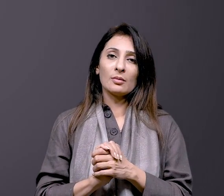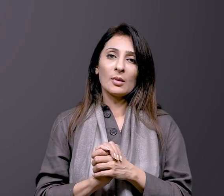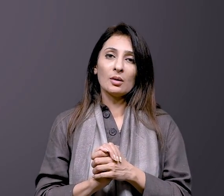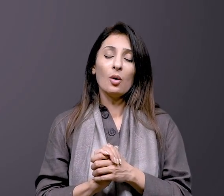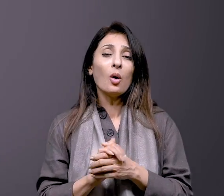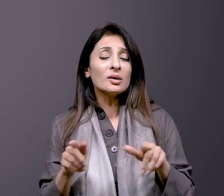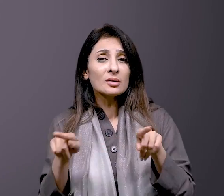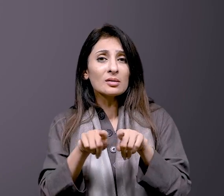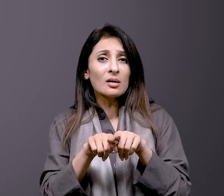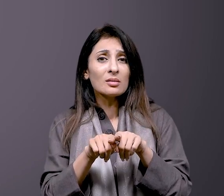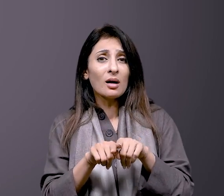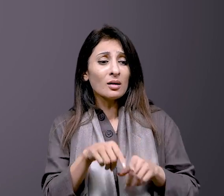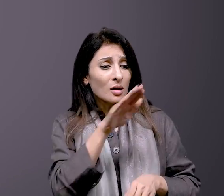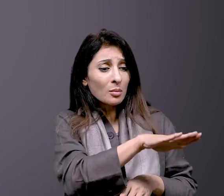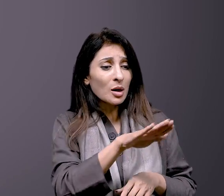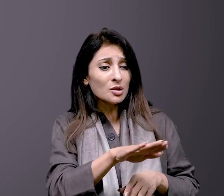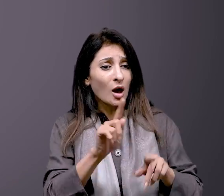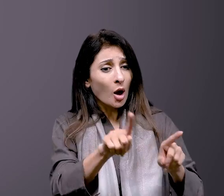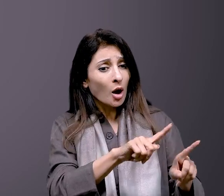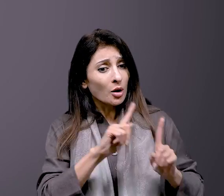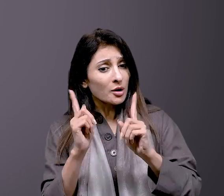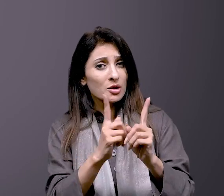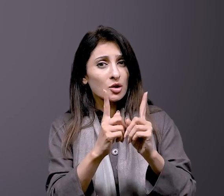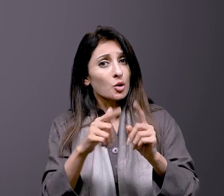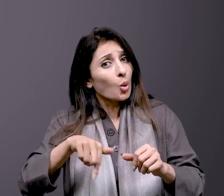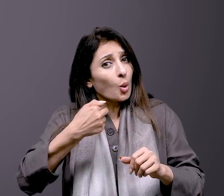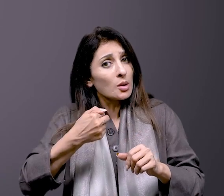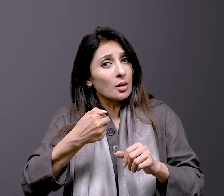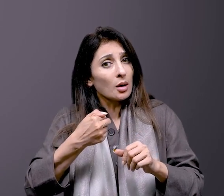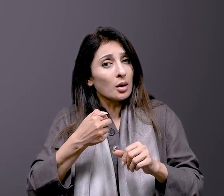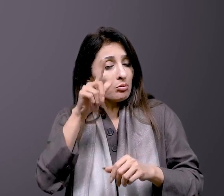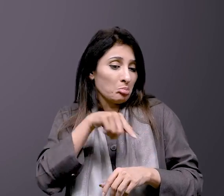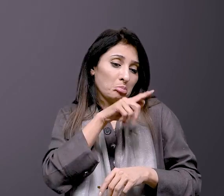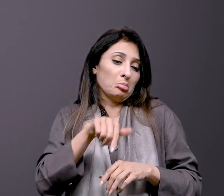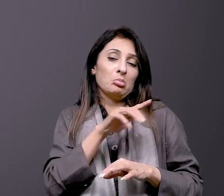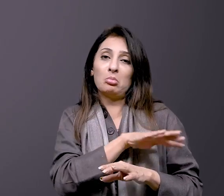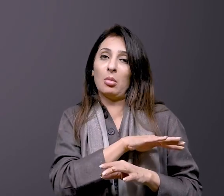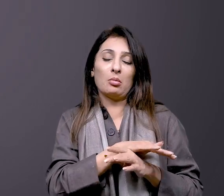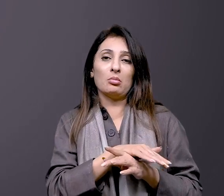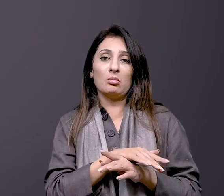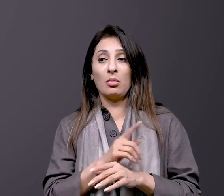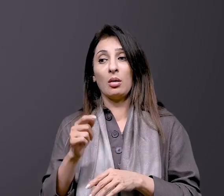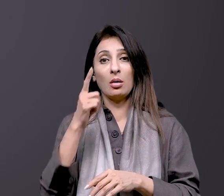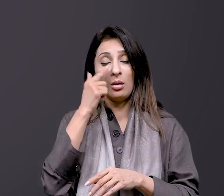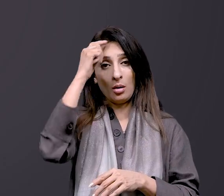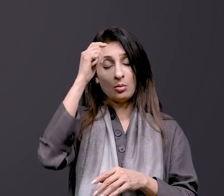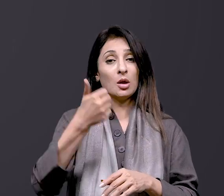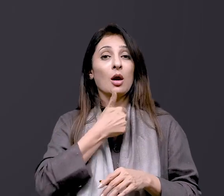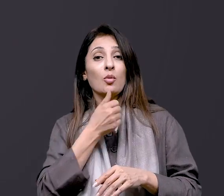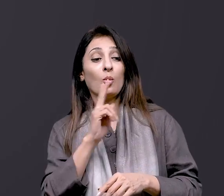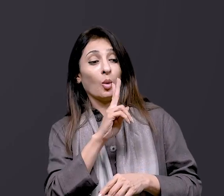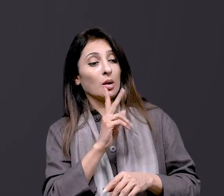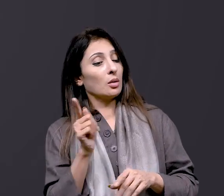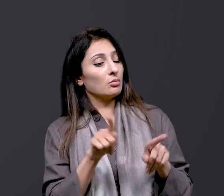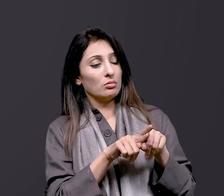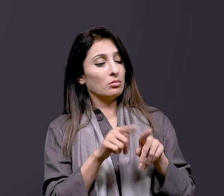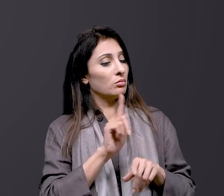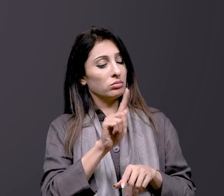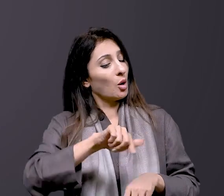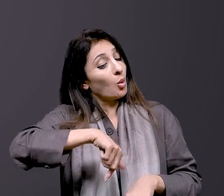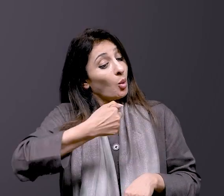रहा है. But parents उन पे एक पहले ही predetermined एक blueprint है वो उस पे impose कर रहे हैं,